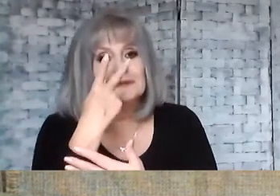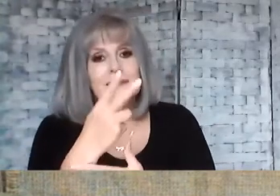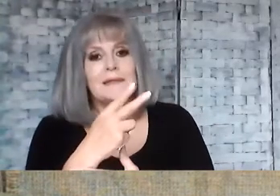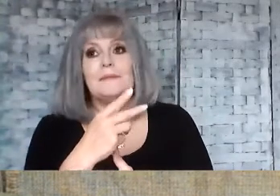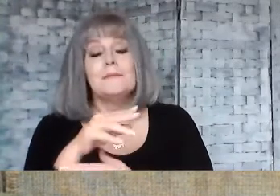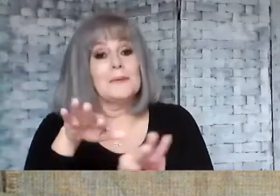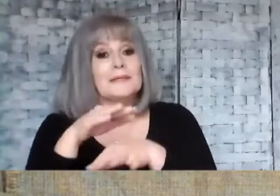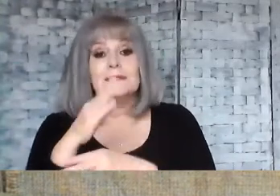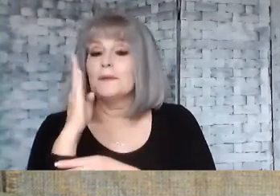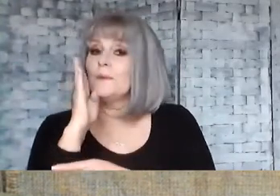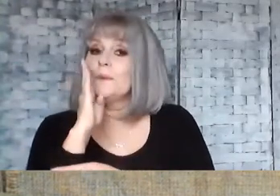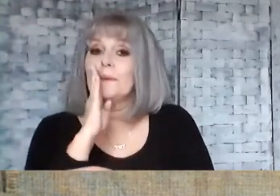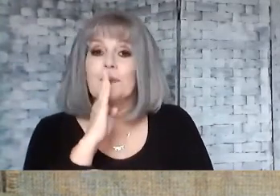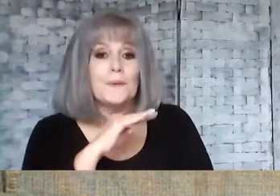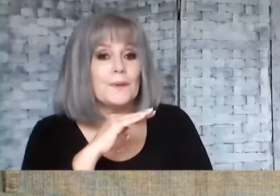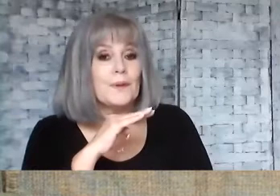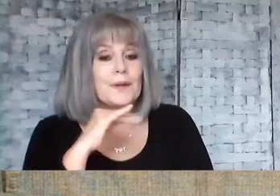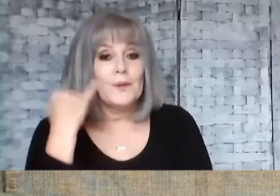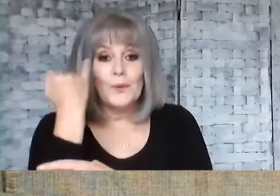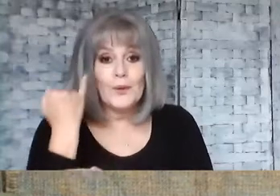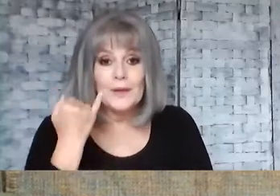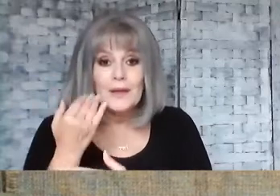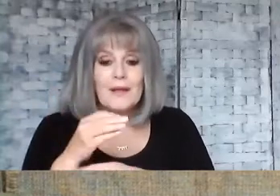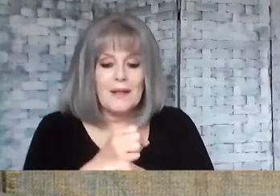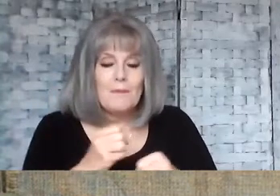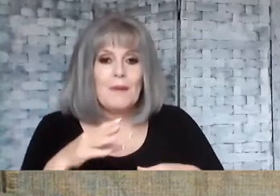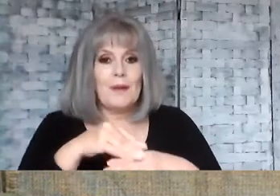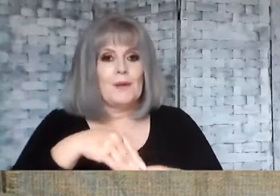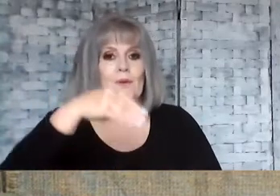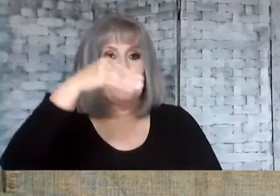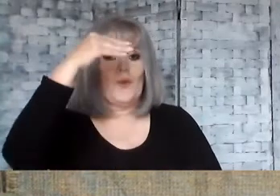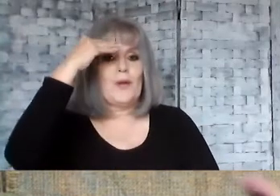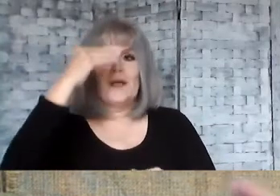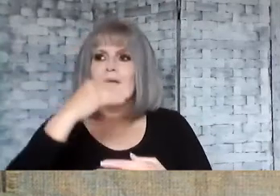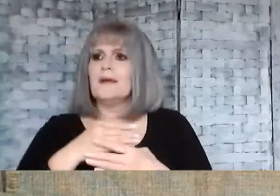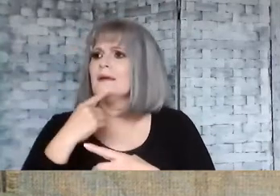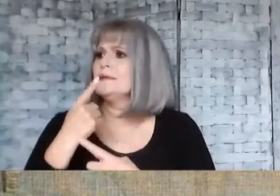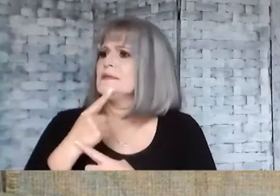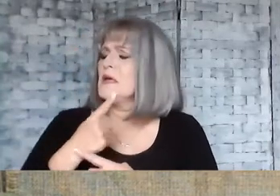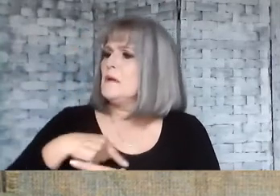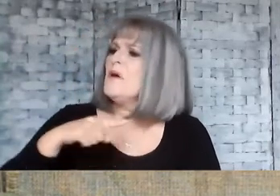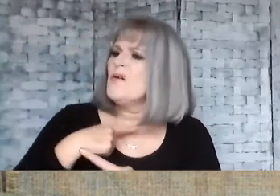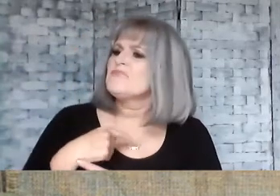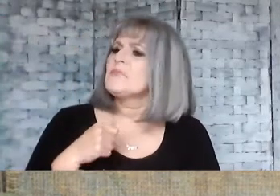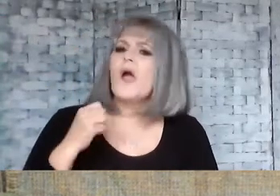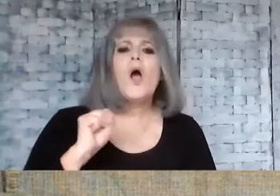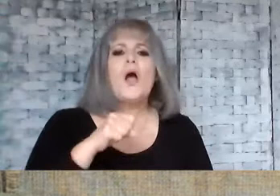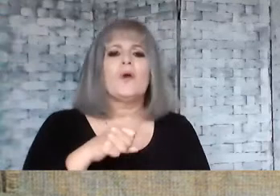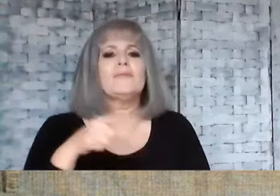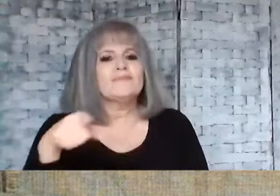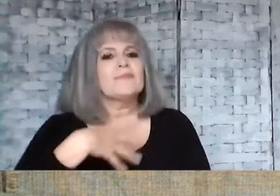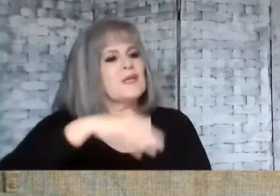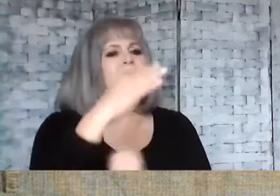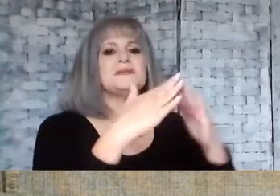dit sien, maar dit is waar die tempel nou is, ons kan nie nou sê, ok, maar kry julle vir julle 'n kerk, en ons het ons